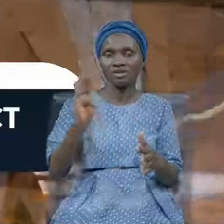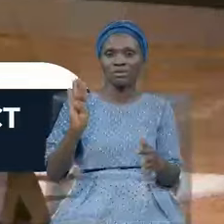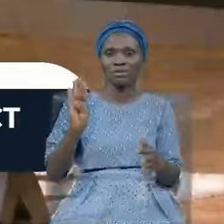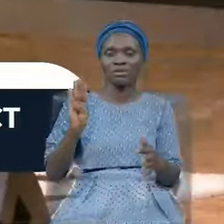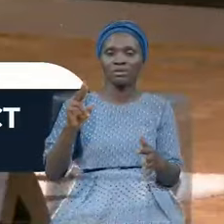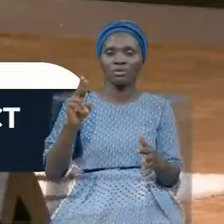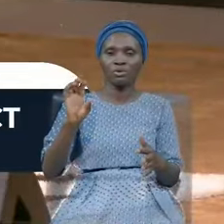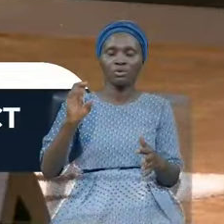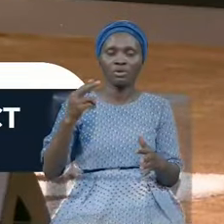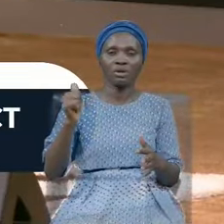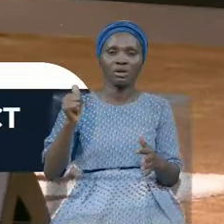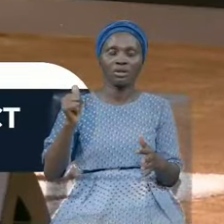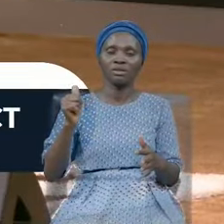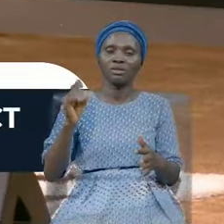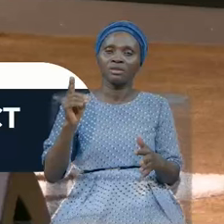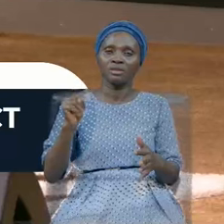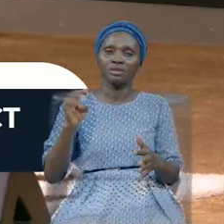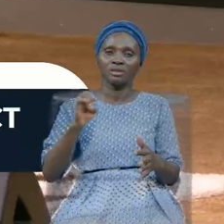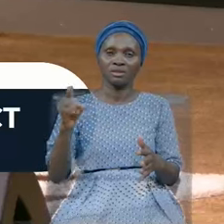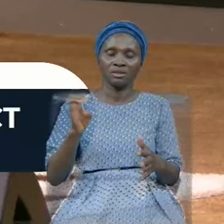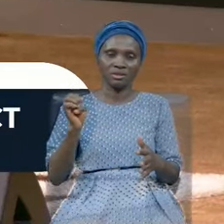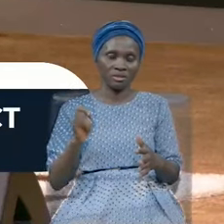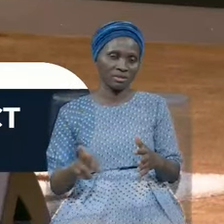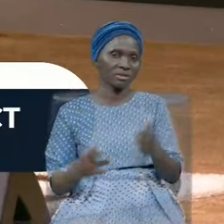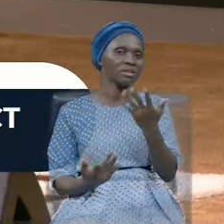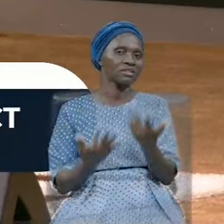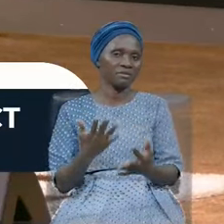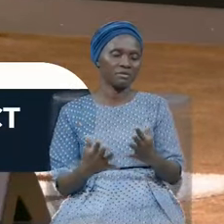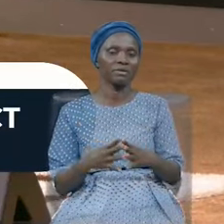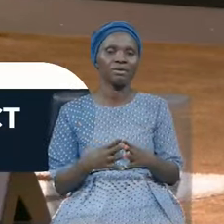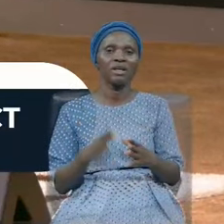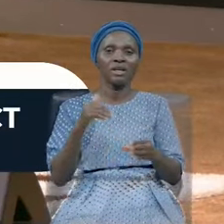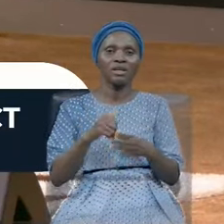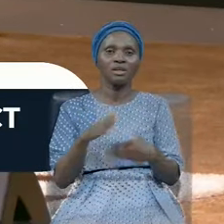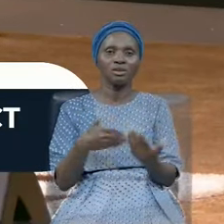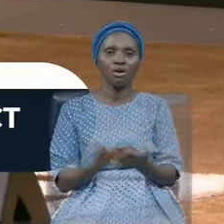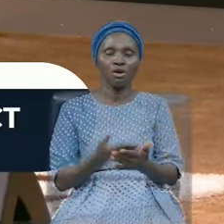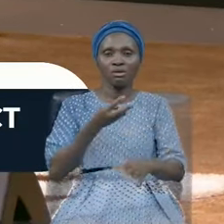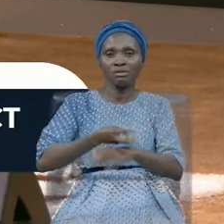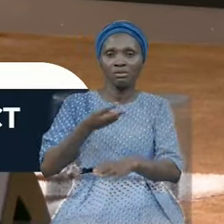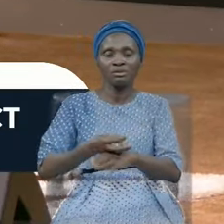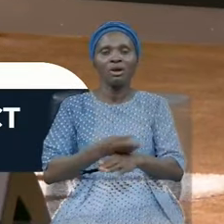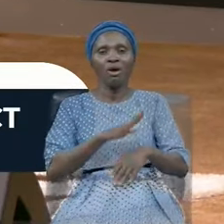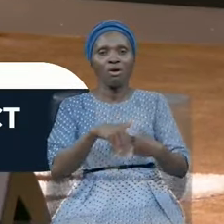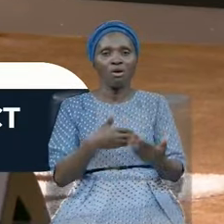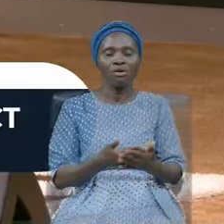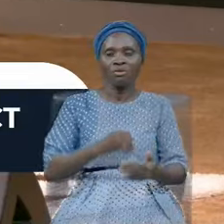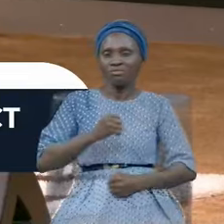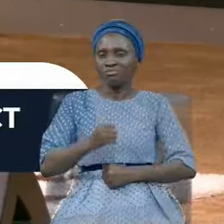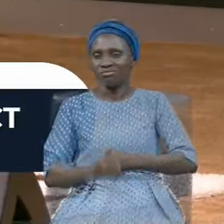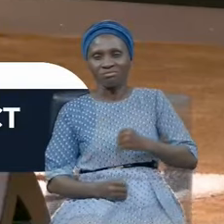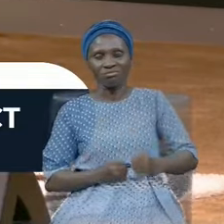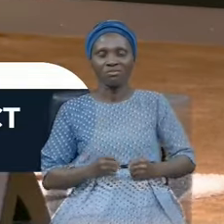qui triomphe. Qui triomphe des épreuves, des tentations, de toutes les difficultés, des tortures de la